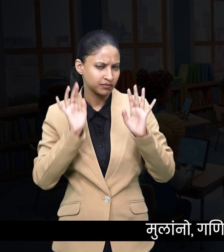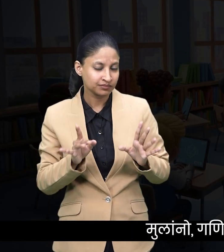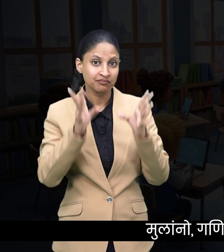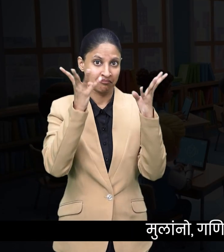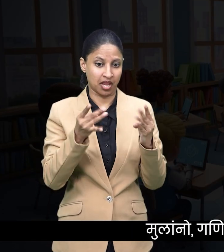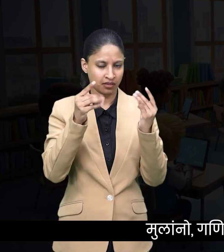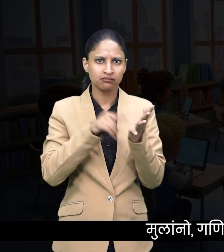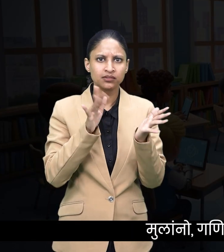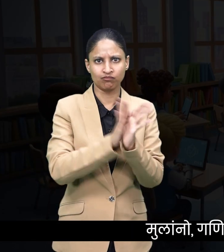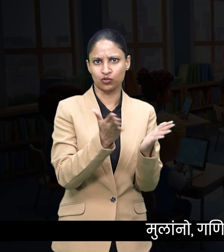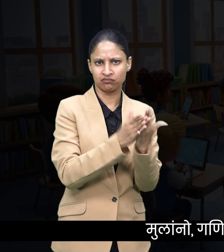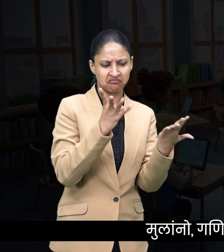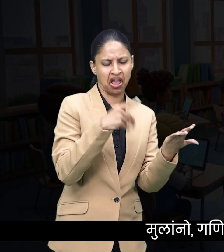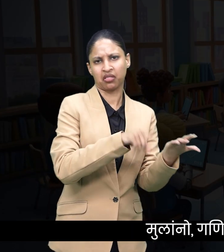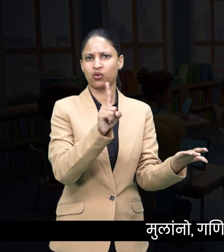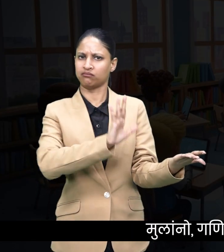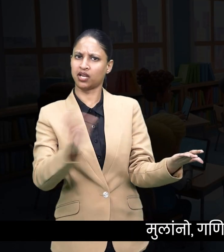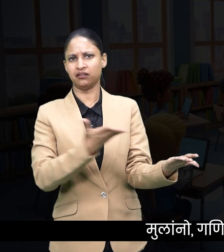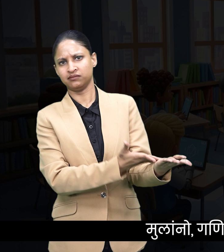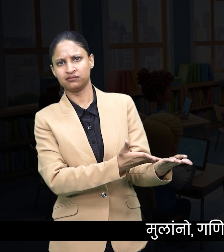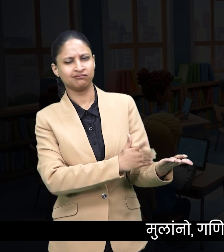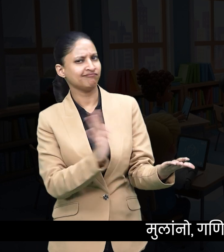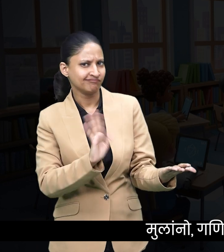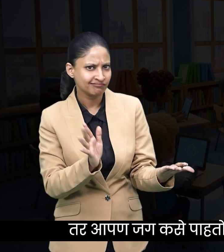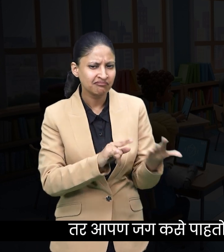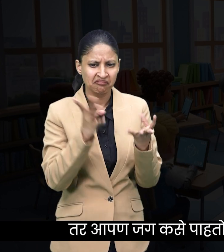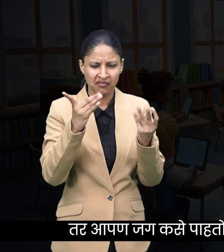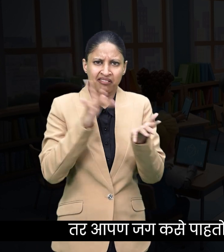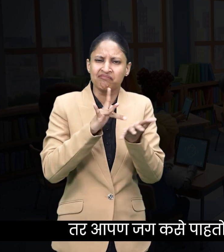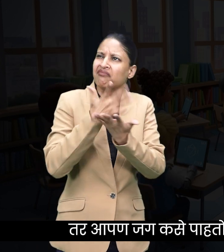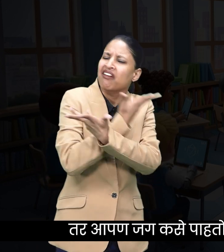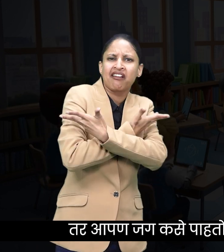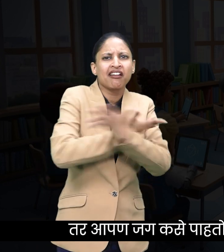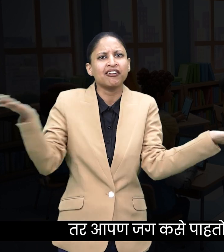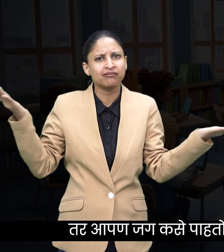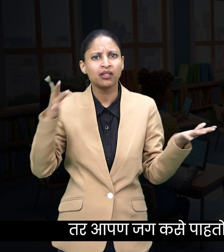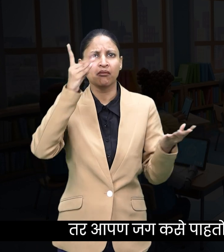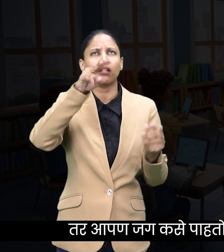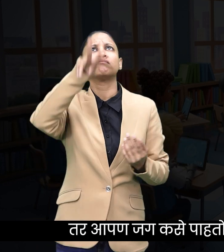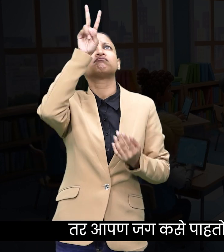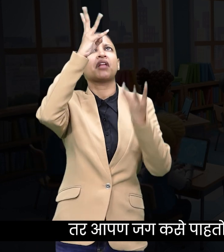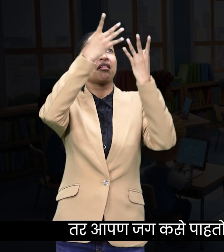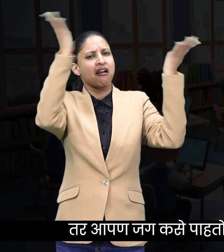मुलांनो, गणित हे फक्त पुस्तकांमध्येच नाही, तर आपण जग कसे पाहतो,